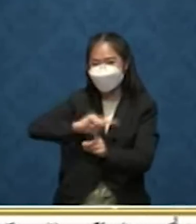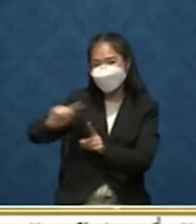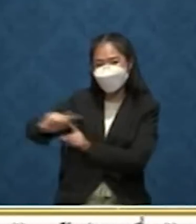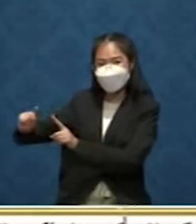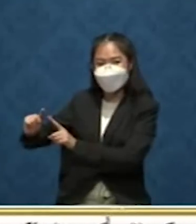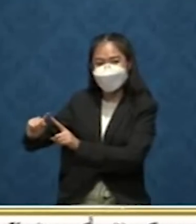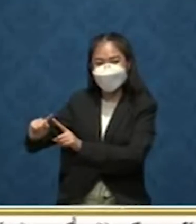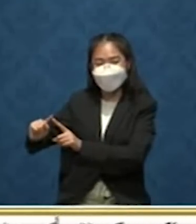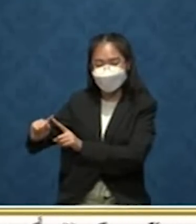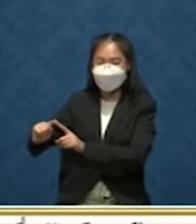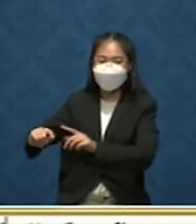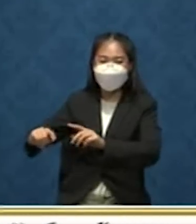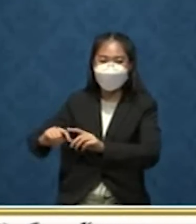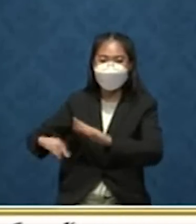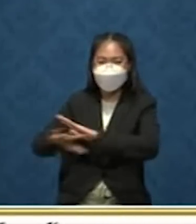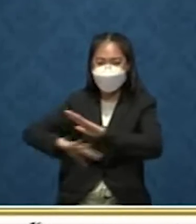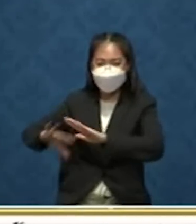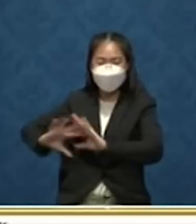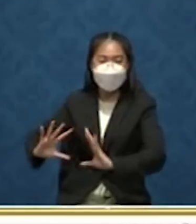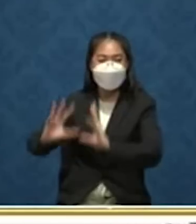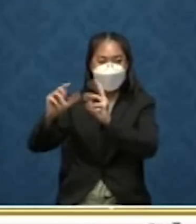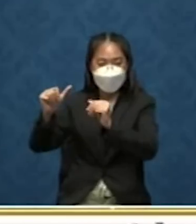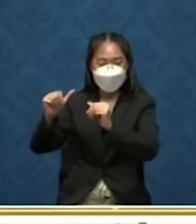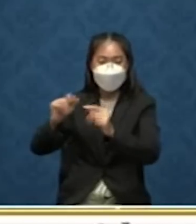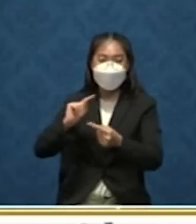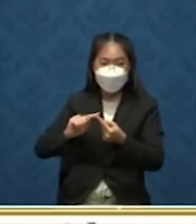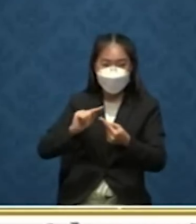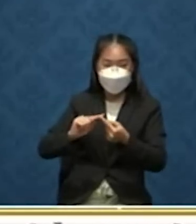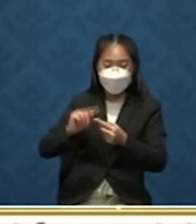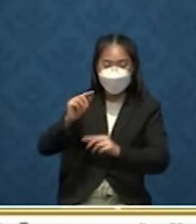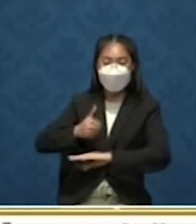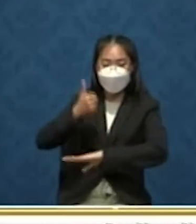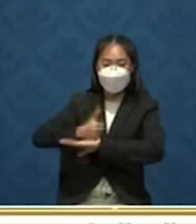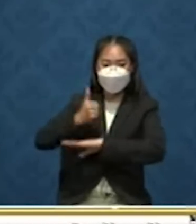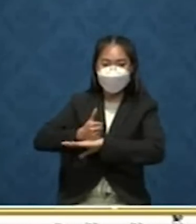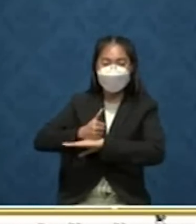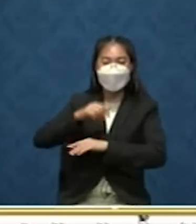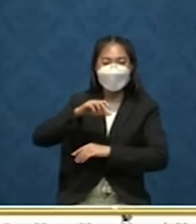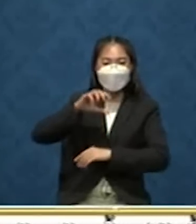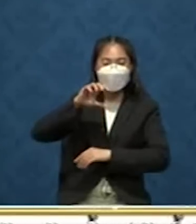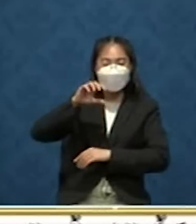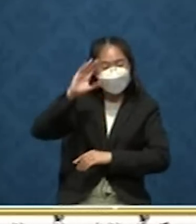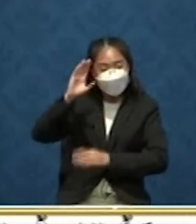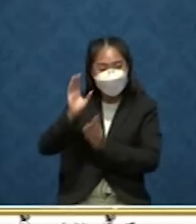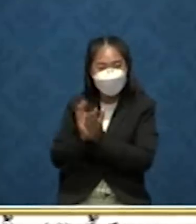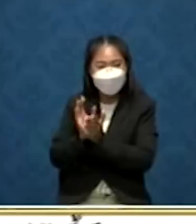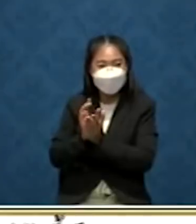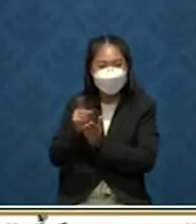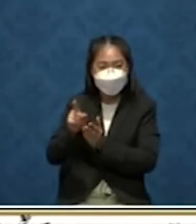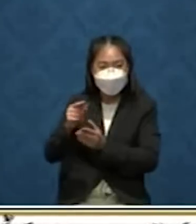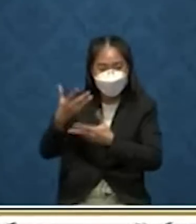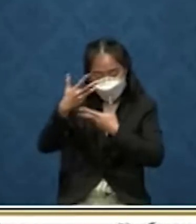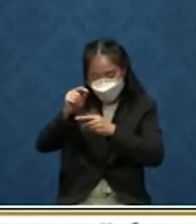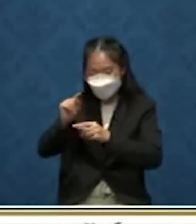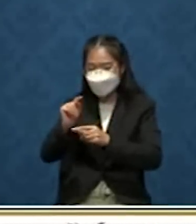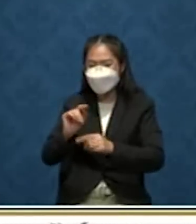แถมยงได้ผู้กำกับสอนอสุทธิสารขณะนั้น ปล่อยเรื่องเงีบมาเป็เดือนซึงไม่รู้วามีร้อยเ